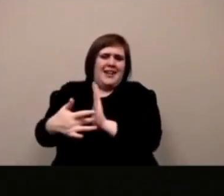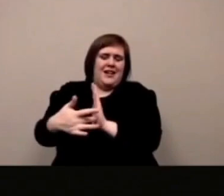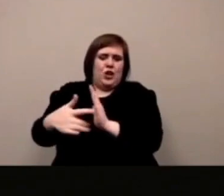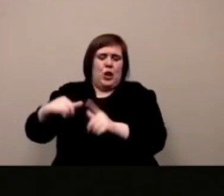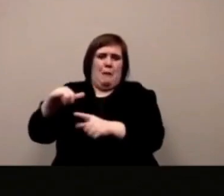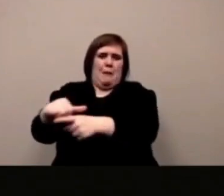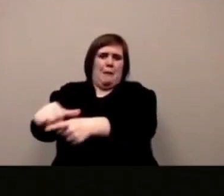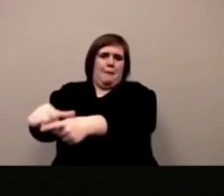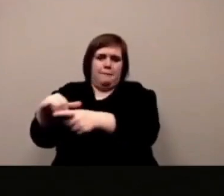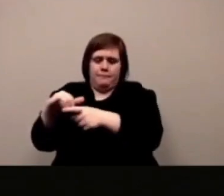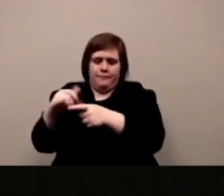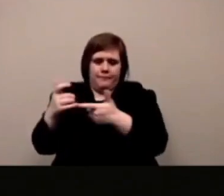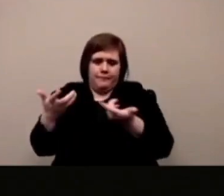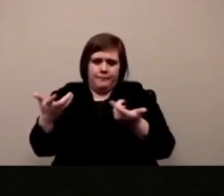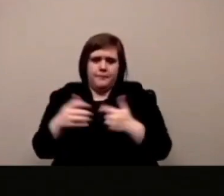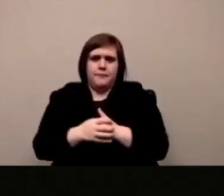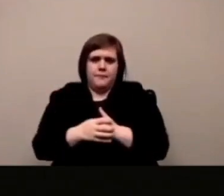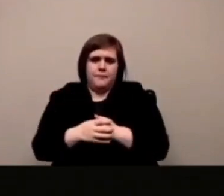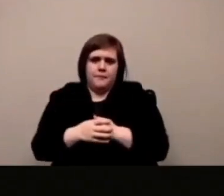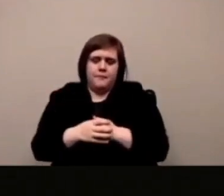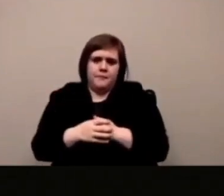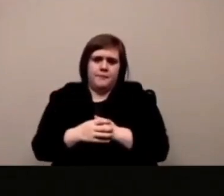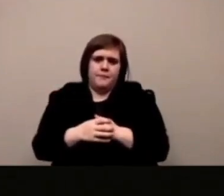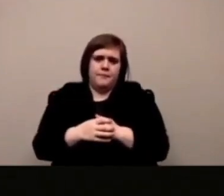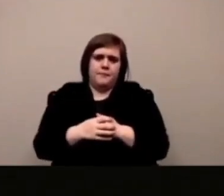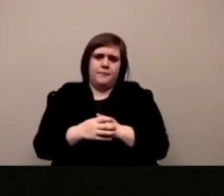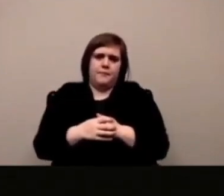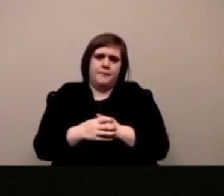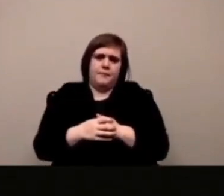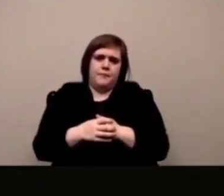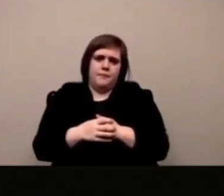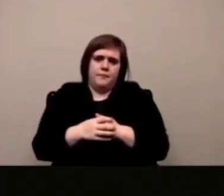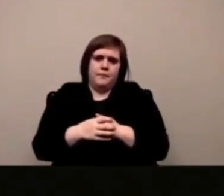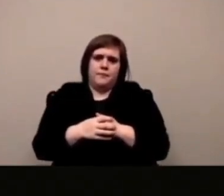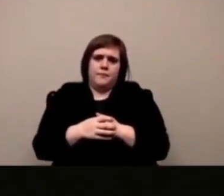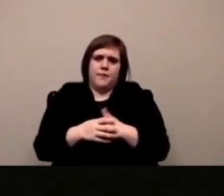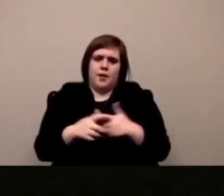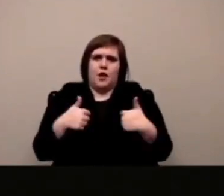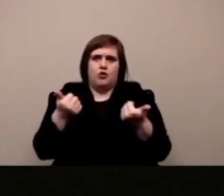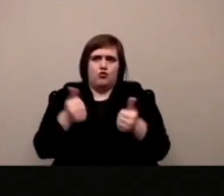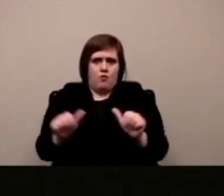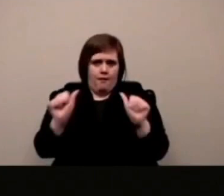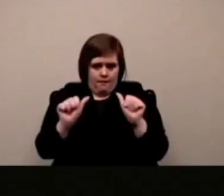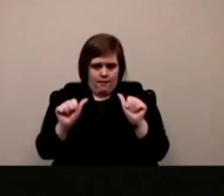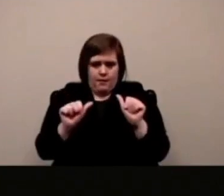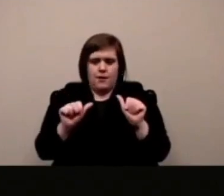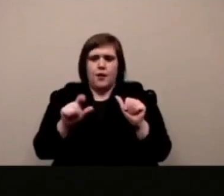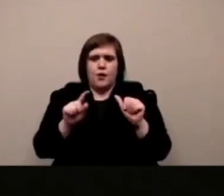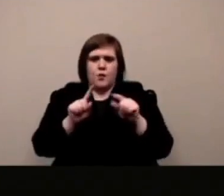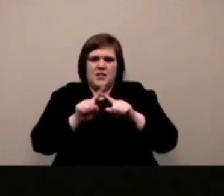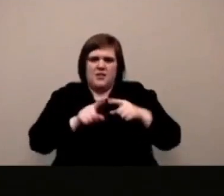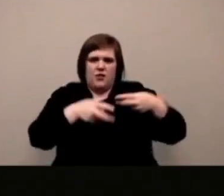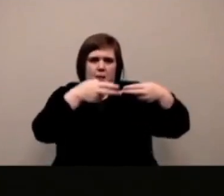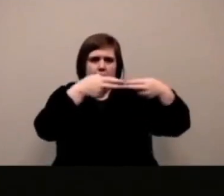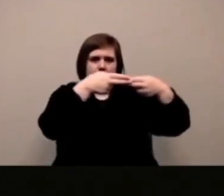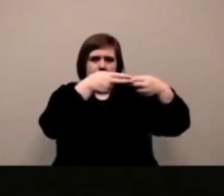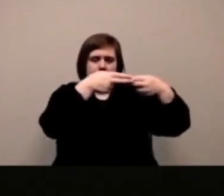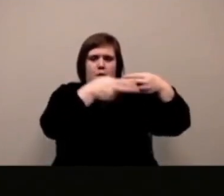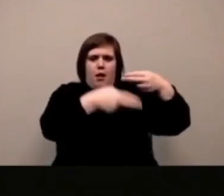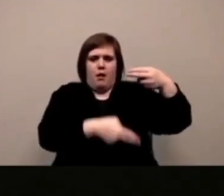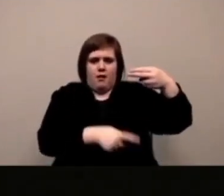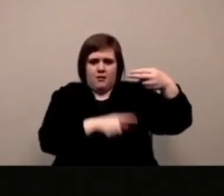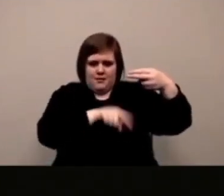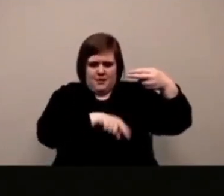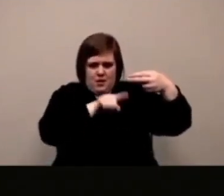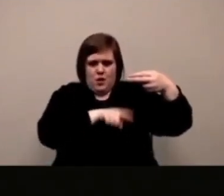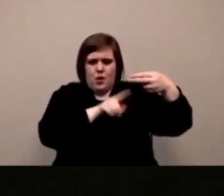を整えるのかすごく興味深いんですけれども安定したものそんなに難しい難しくなってしまう